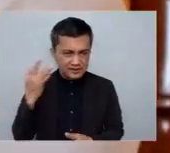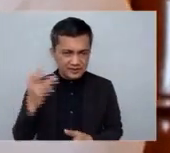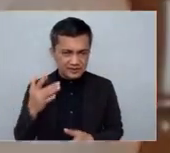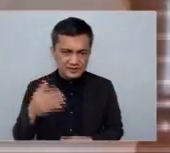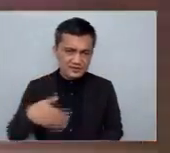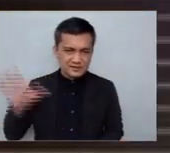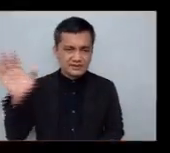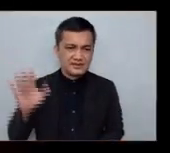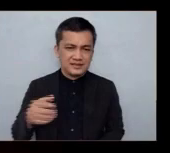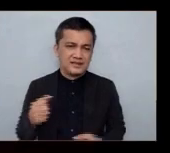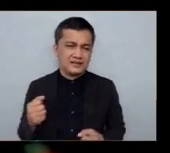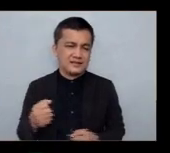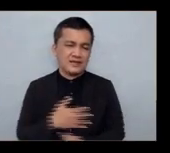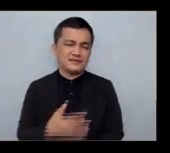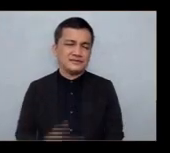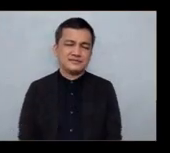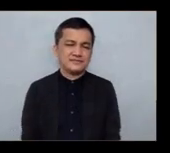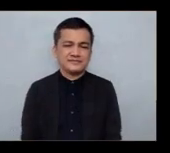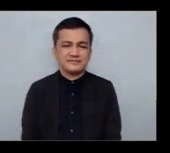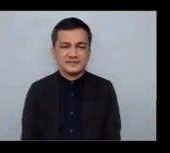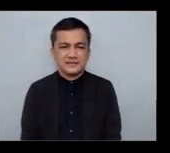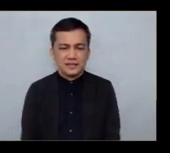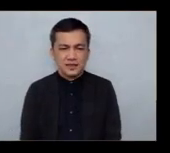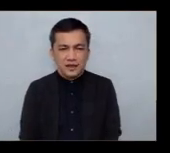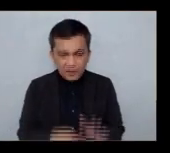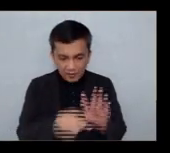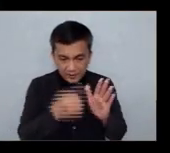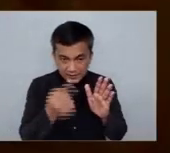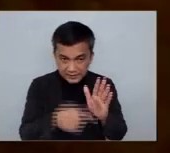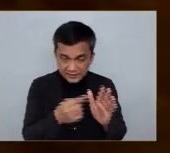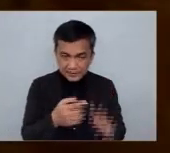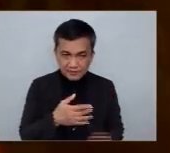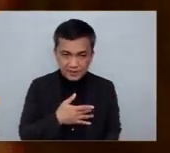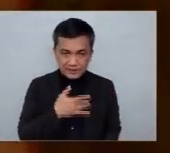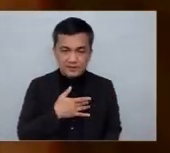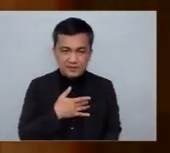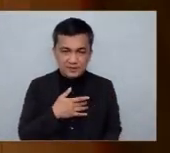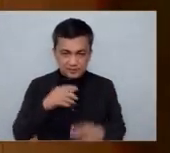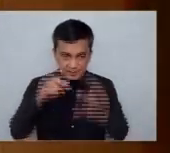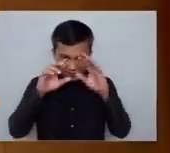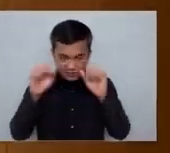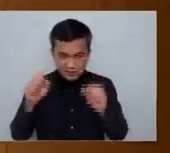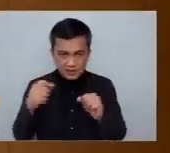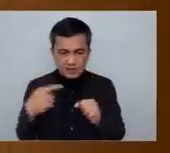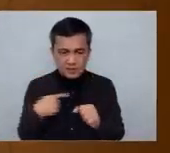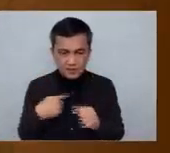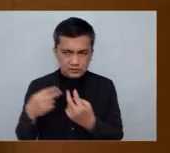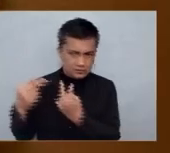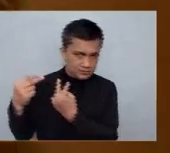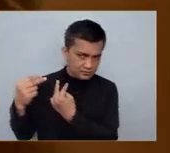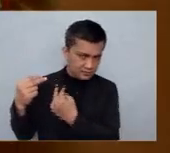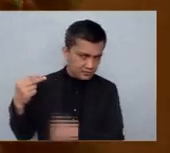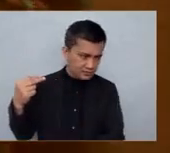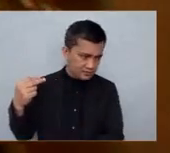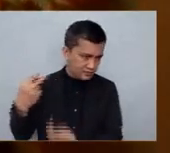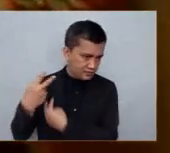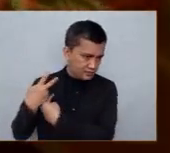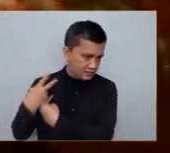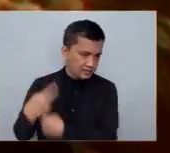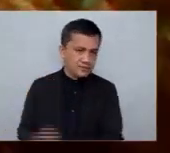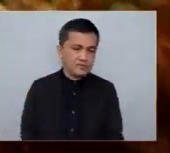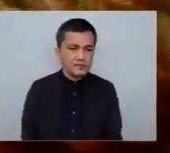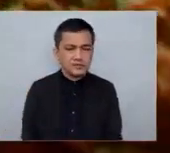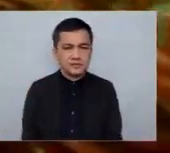yung takot namin. Kung minsan naman, pakiramdam din daw ng Pangulo, may nakatitig sa kanya. Ilang